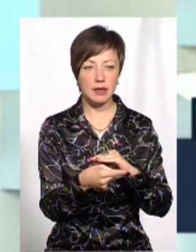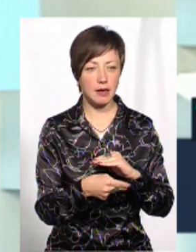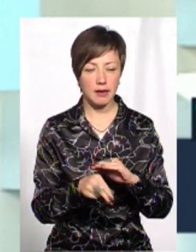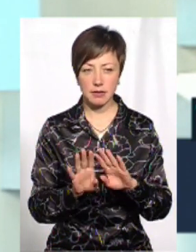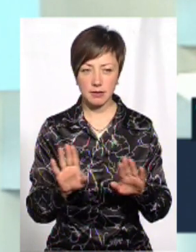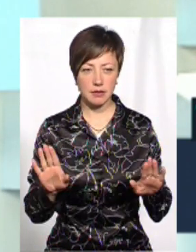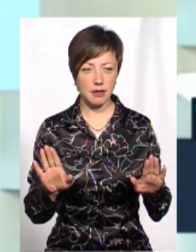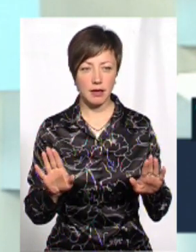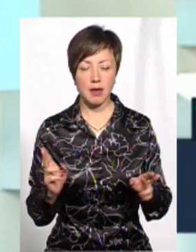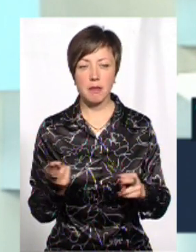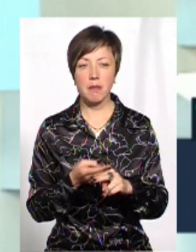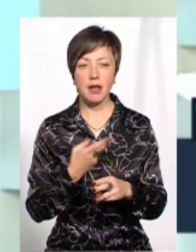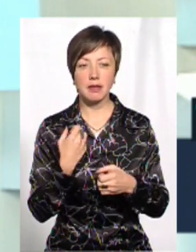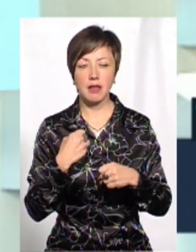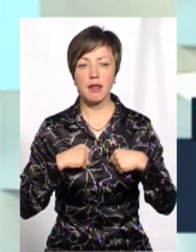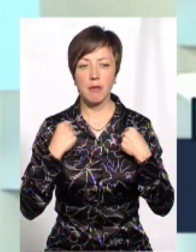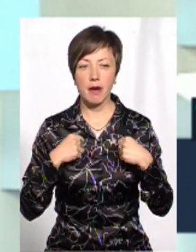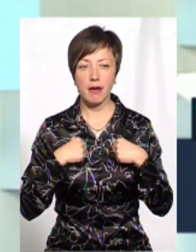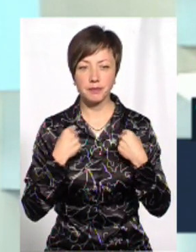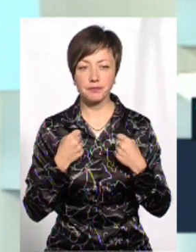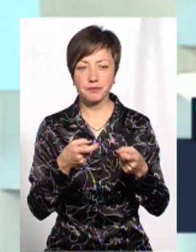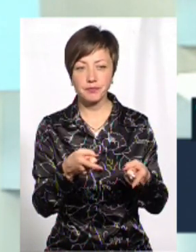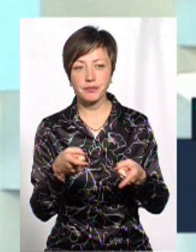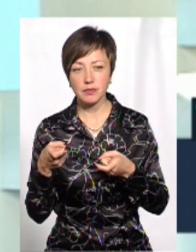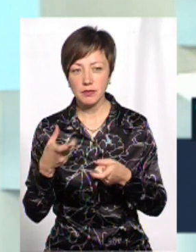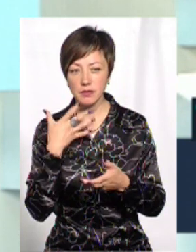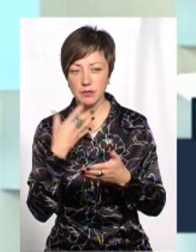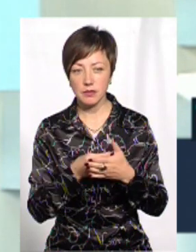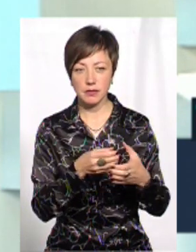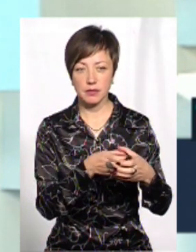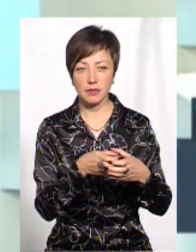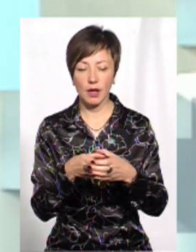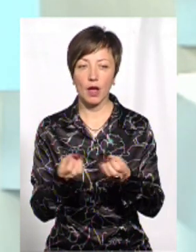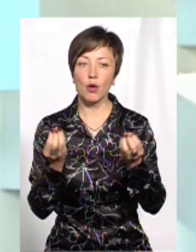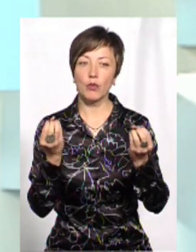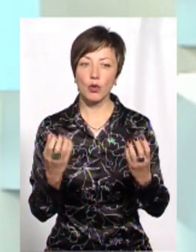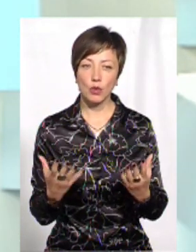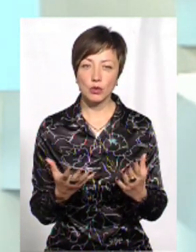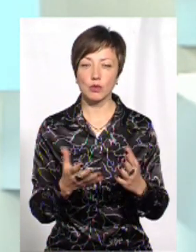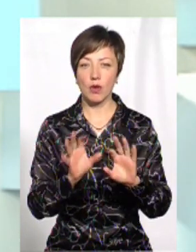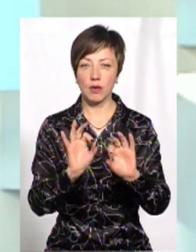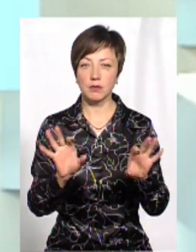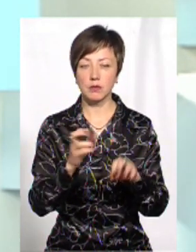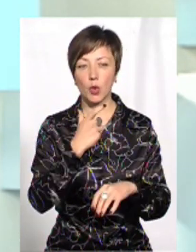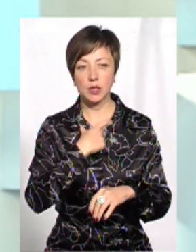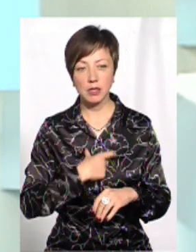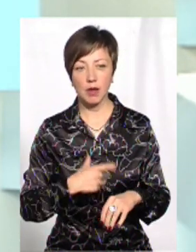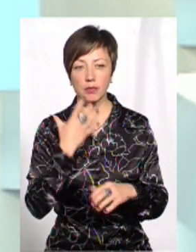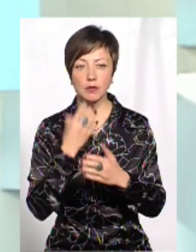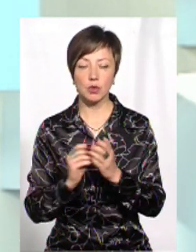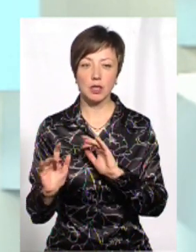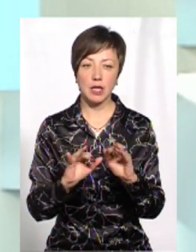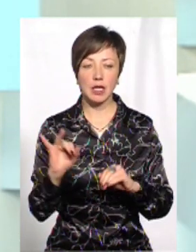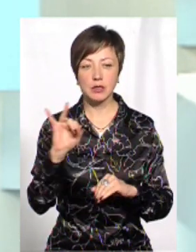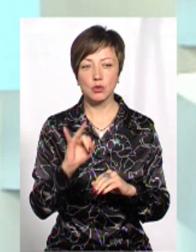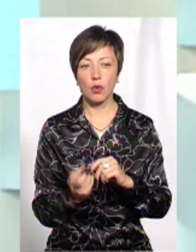чи без якогось намагання залучити до своєї громади. Просто подали інформацію про себе, про свою діяльність,